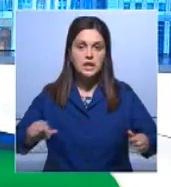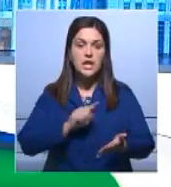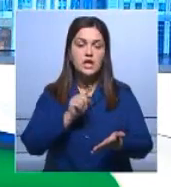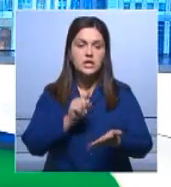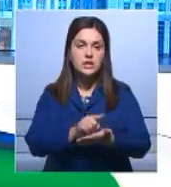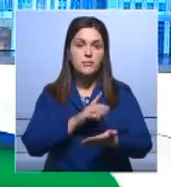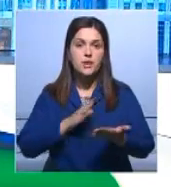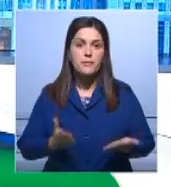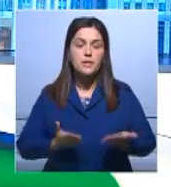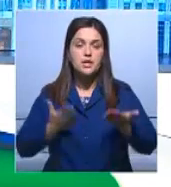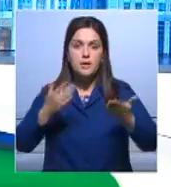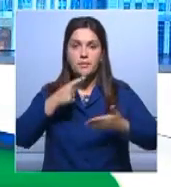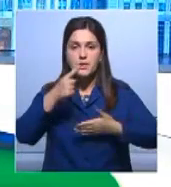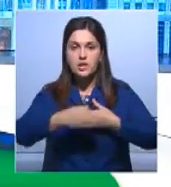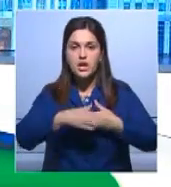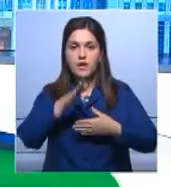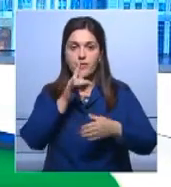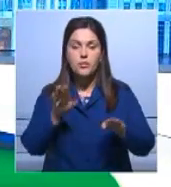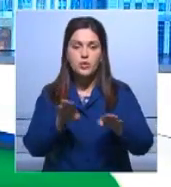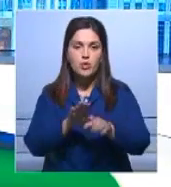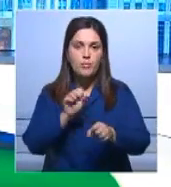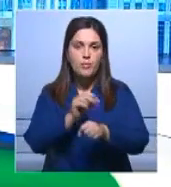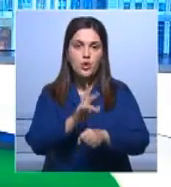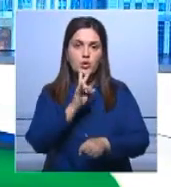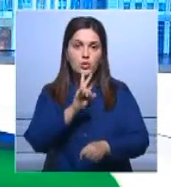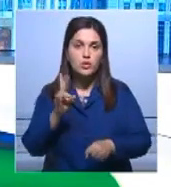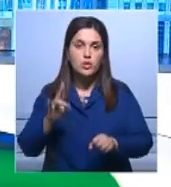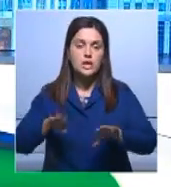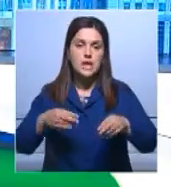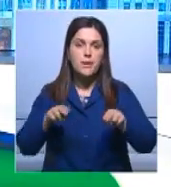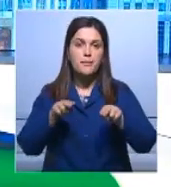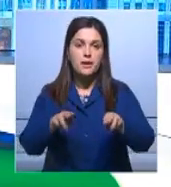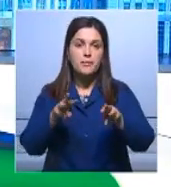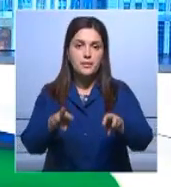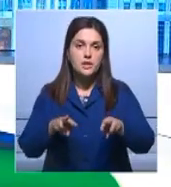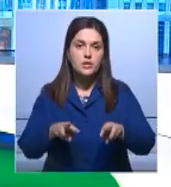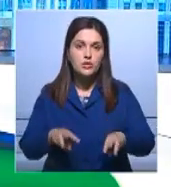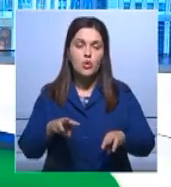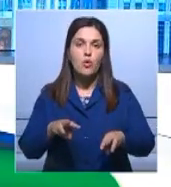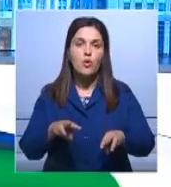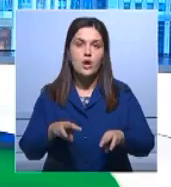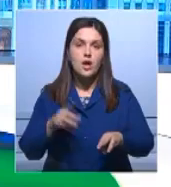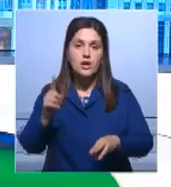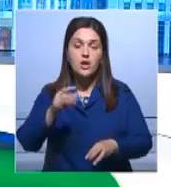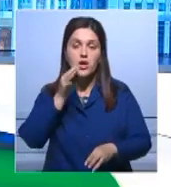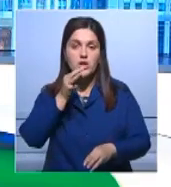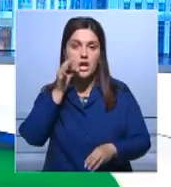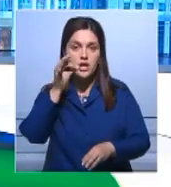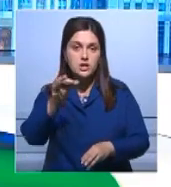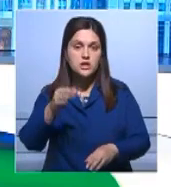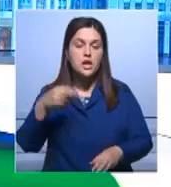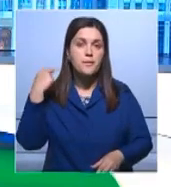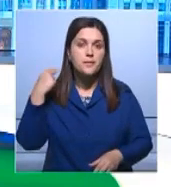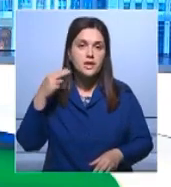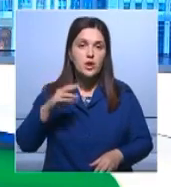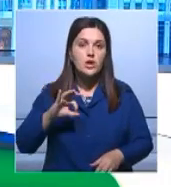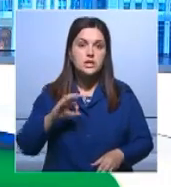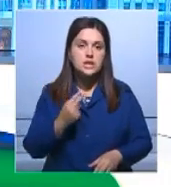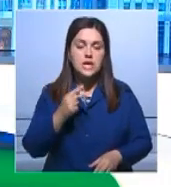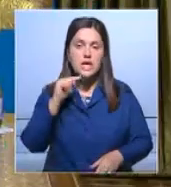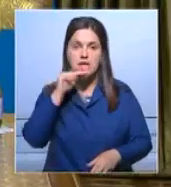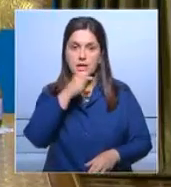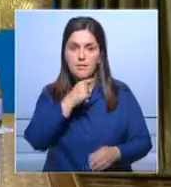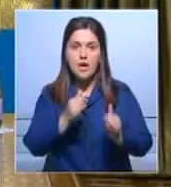быть представлены уже в ближайшее время. Такое поручение Нурсултан Назарбаев дал премьер-министру. Карим Масимов доложил главе государства